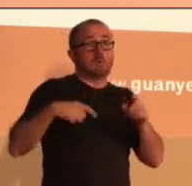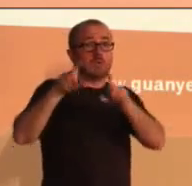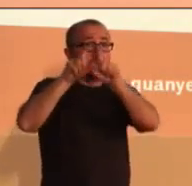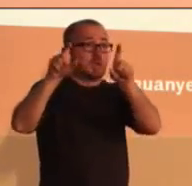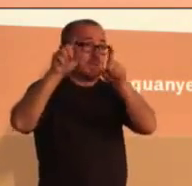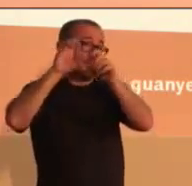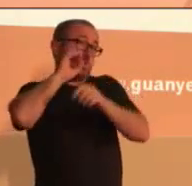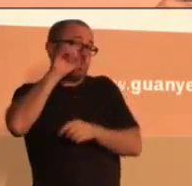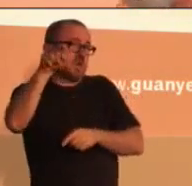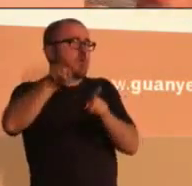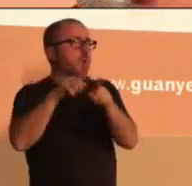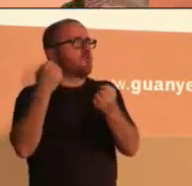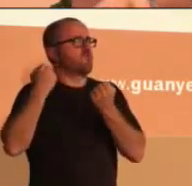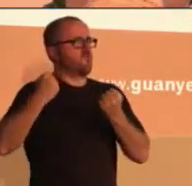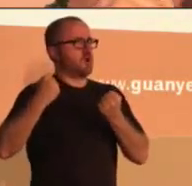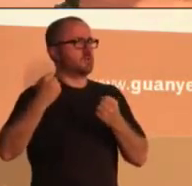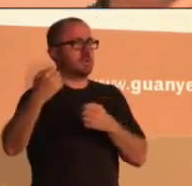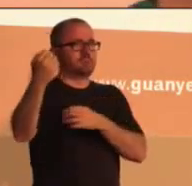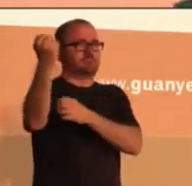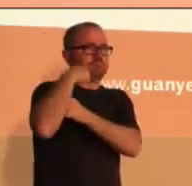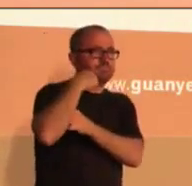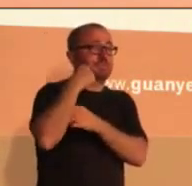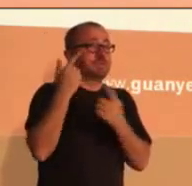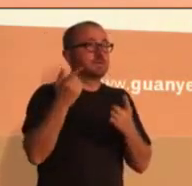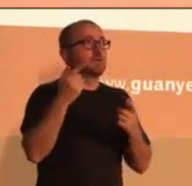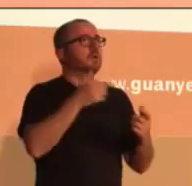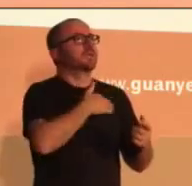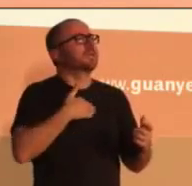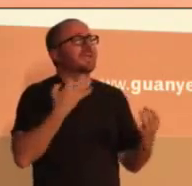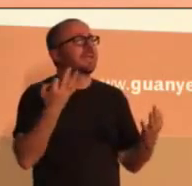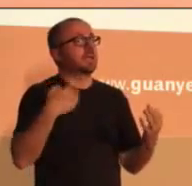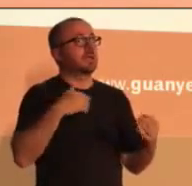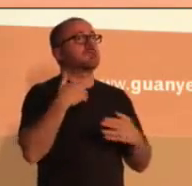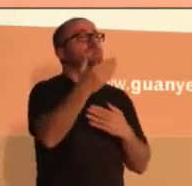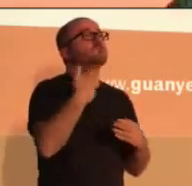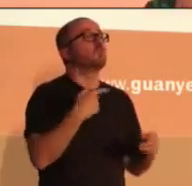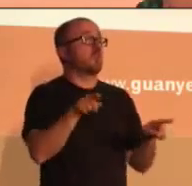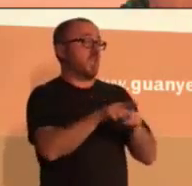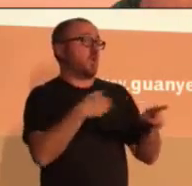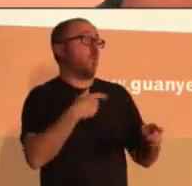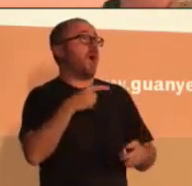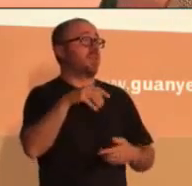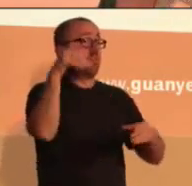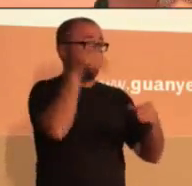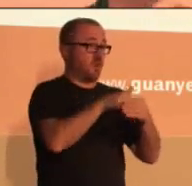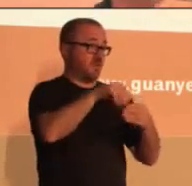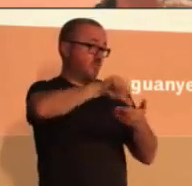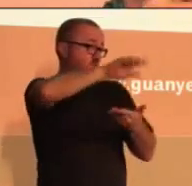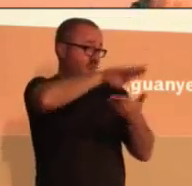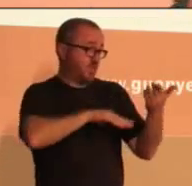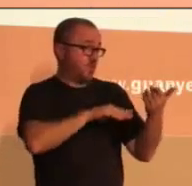som ingènues i sabem que fins i tot aconseguint guanyar unes eleccions, en aquest cas municipals, que estic seguríssima que ho podem